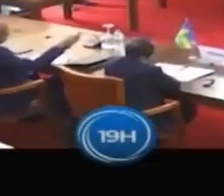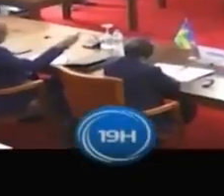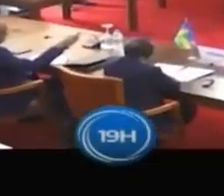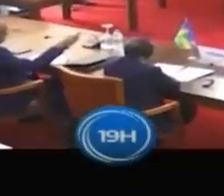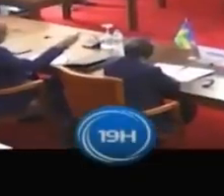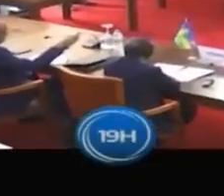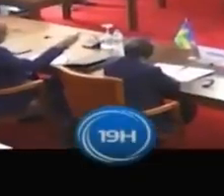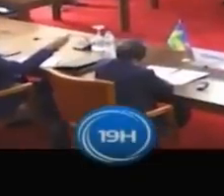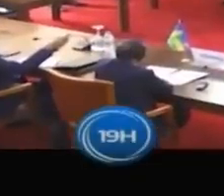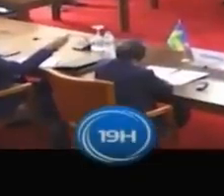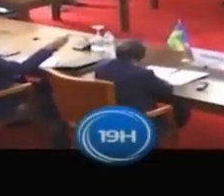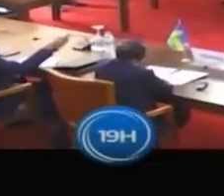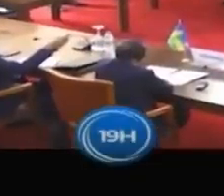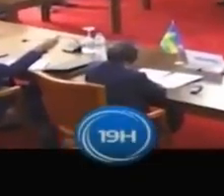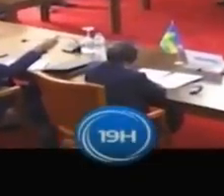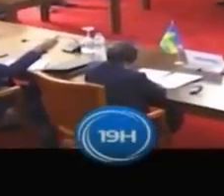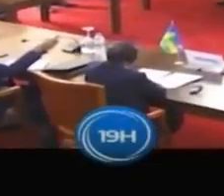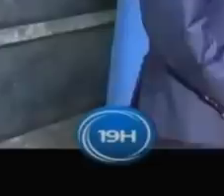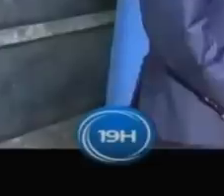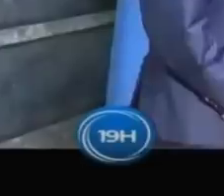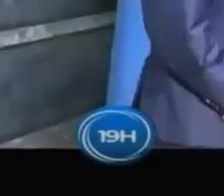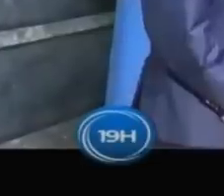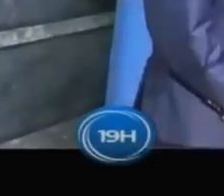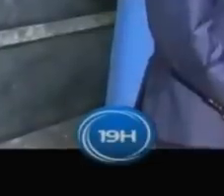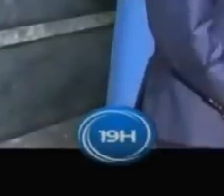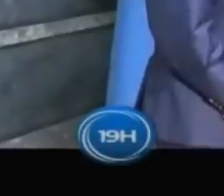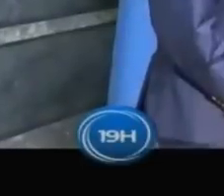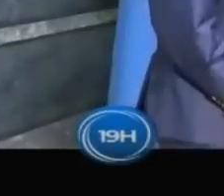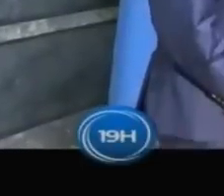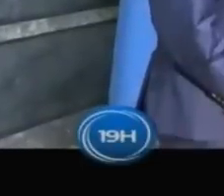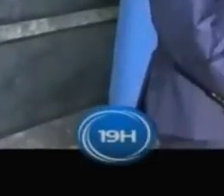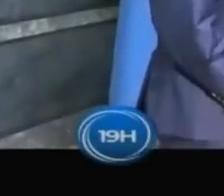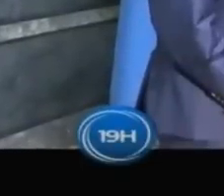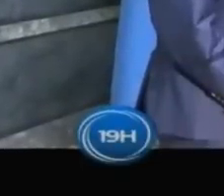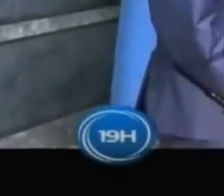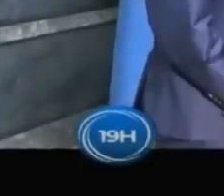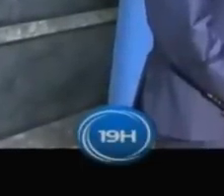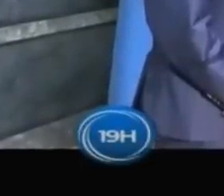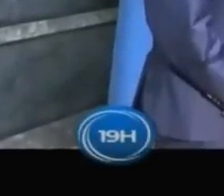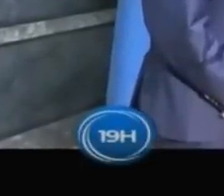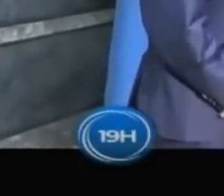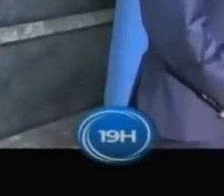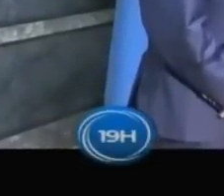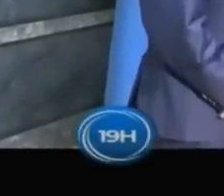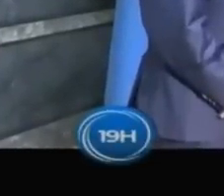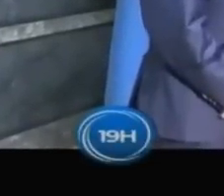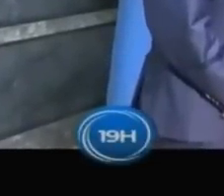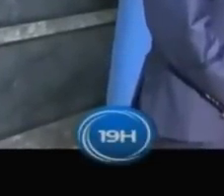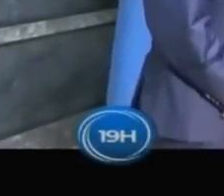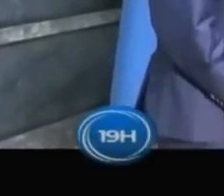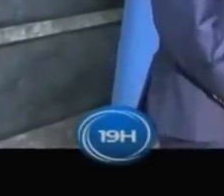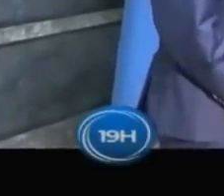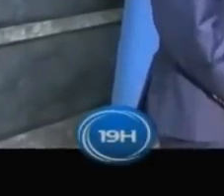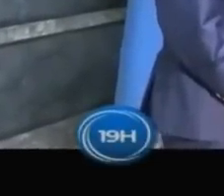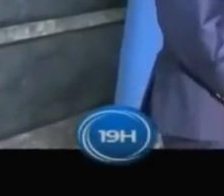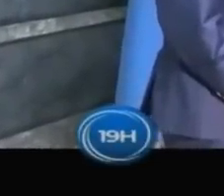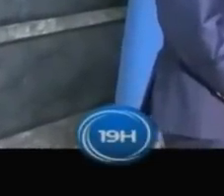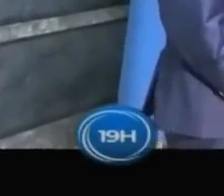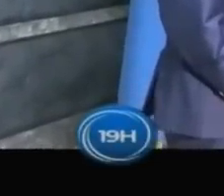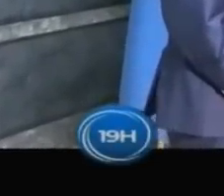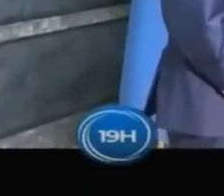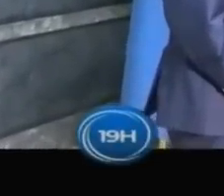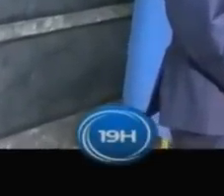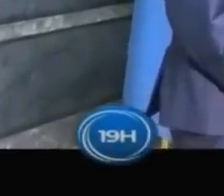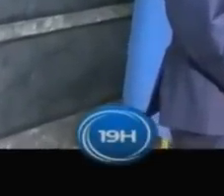de Nairobi. Il faut noter également l'opérationnalisation du mécanisme ad hoc de vérification des accusations afin